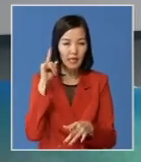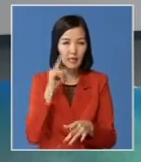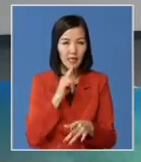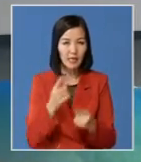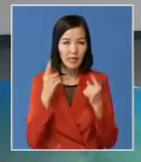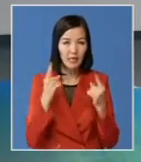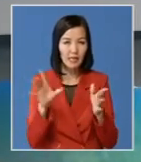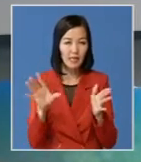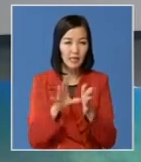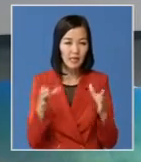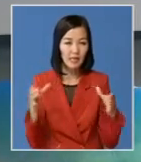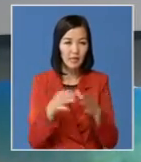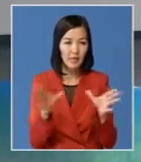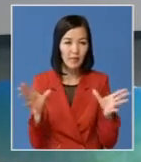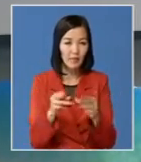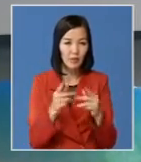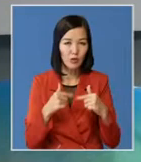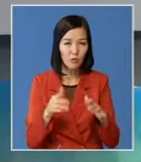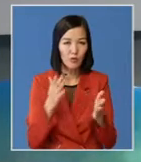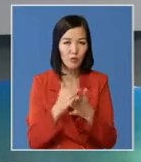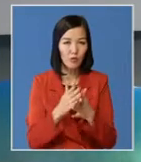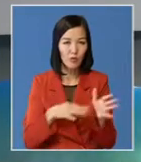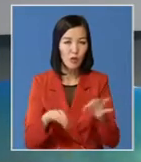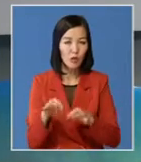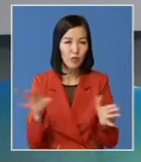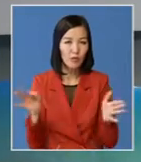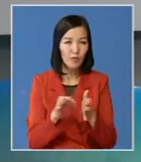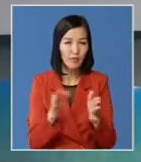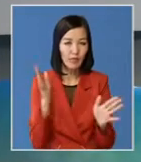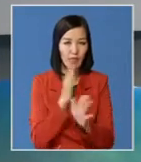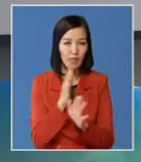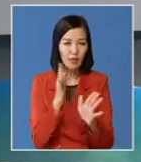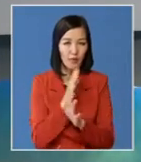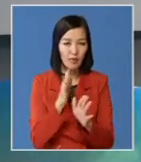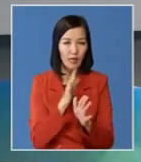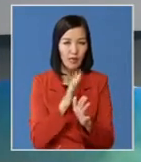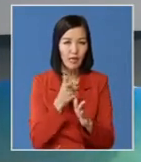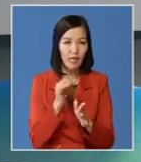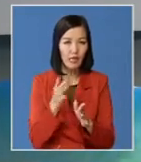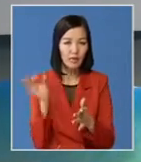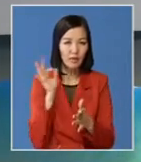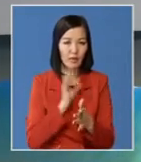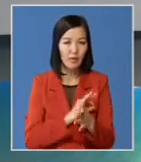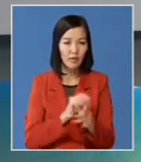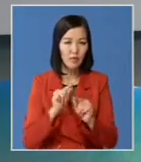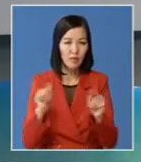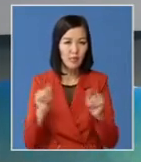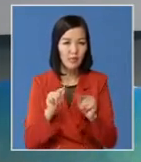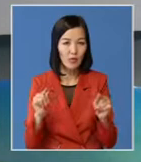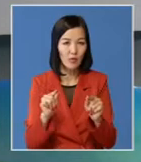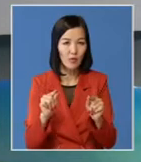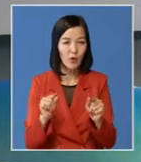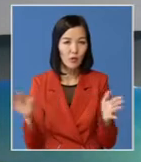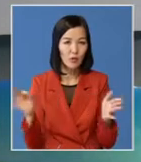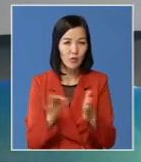ең ірі энергетикалық компаниялары бірлесіп ұйымдастырып отыр. Жоба мақсаты экологиялық тұрғыдан табиғи газды пайдалануды жан-жақты